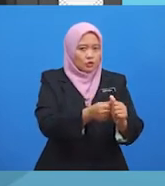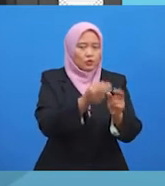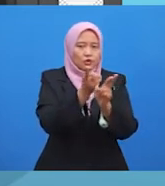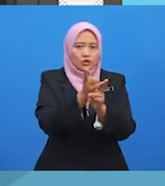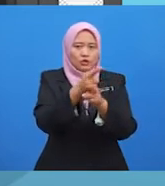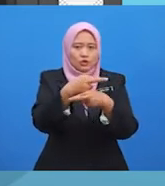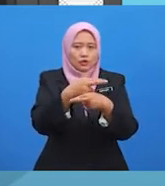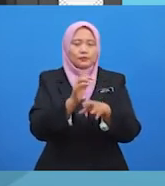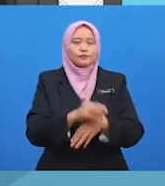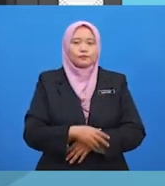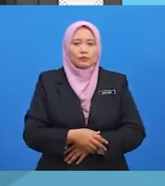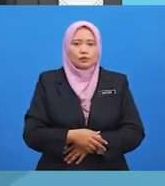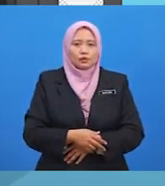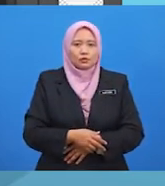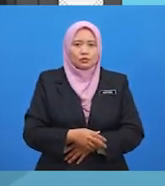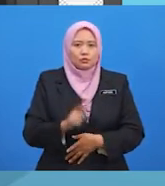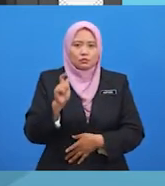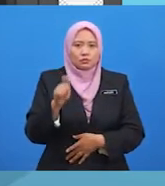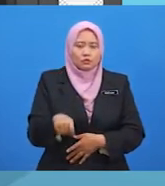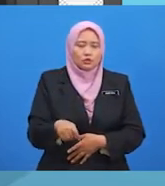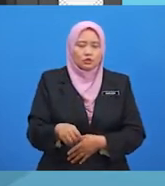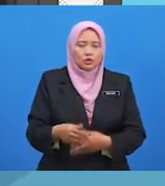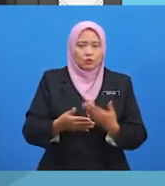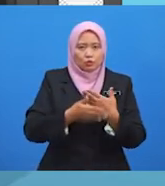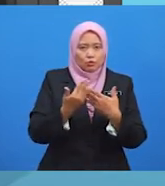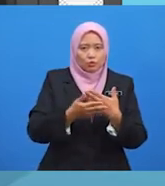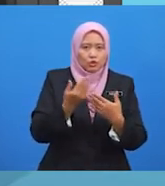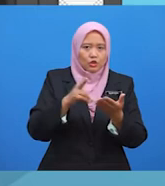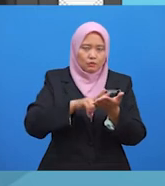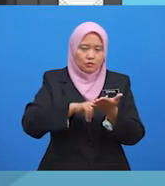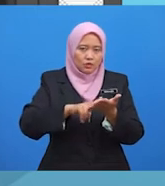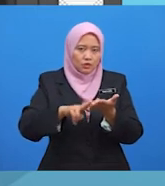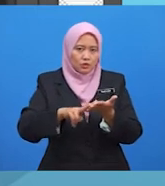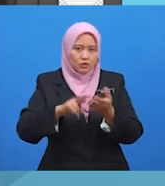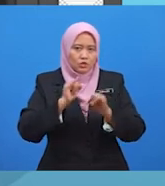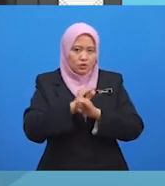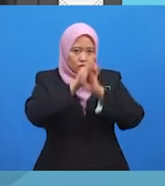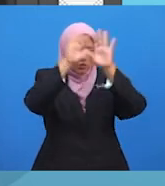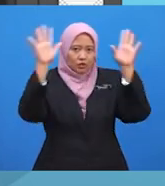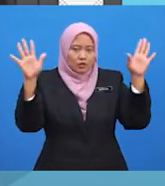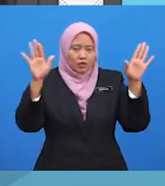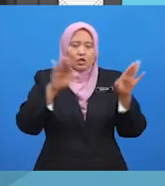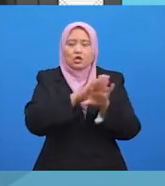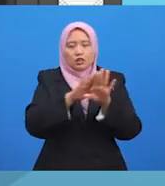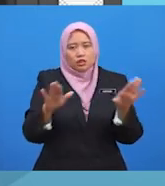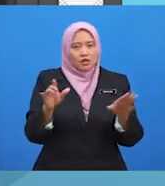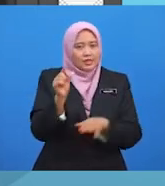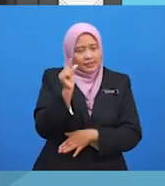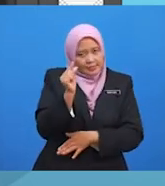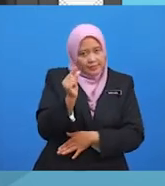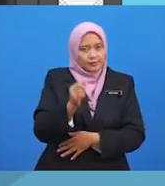Susunan teks ini mestilah mudah dibaca, jelas dan tidak terlalu kecil.